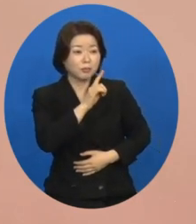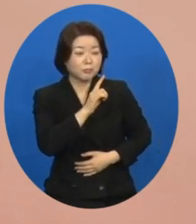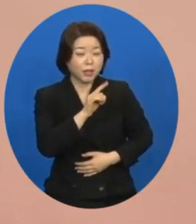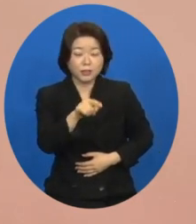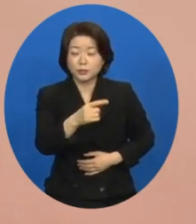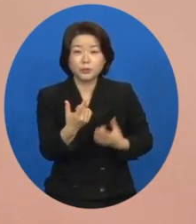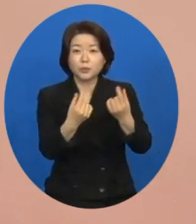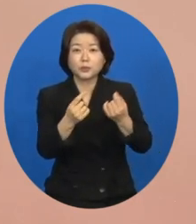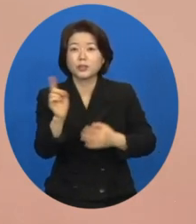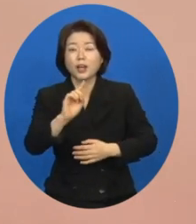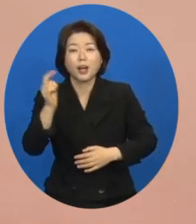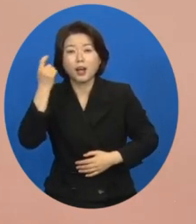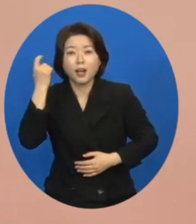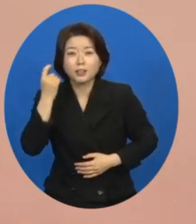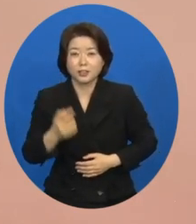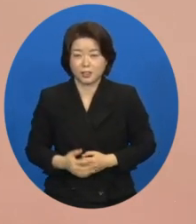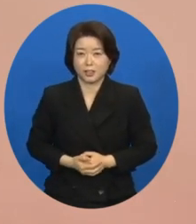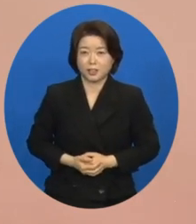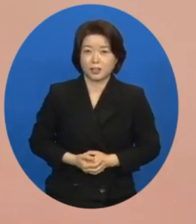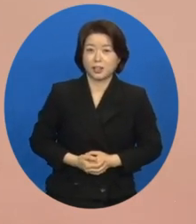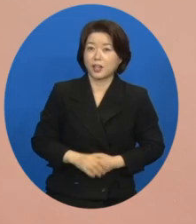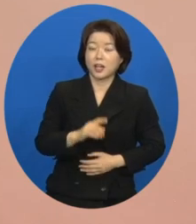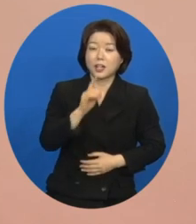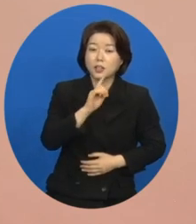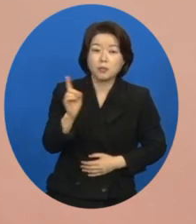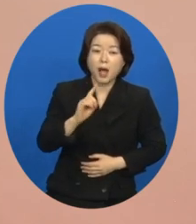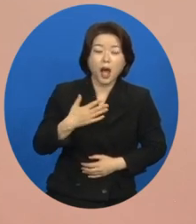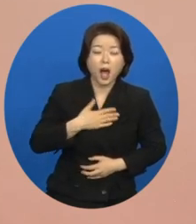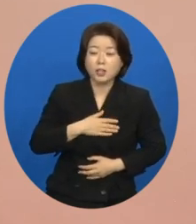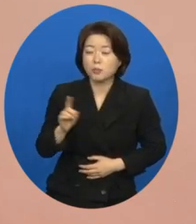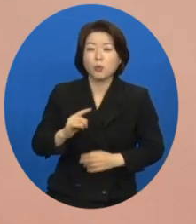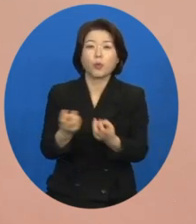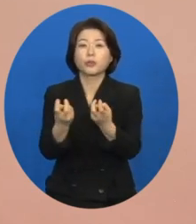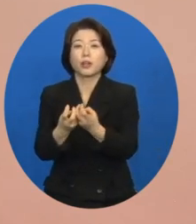알아듣죠? 그 말을 알아들으면 어떻게 하는 거예요, 지금?